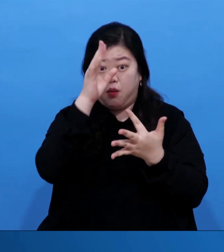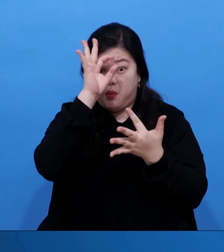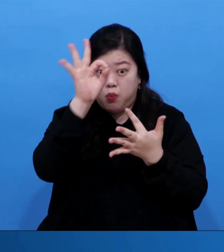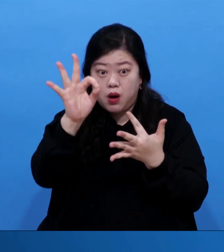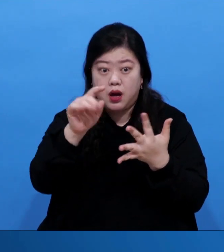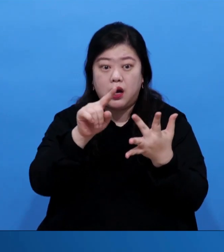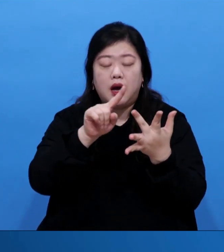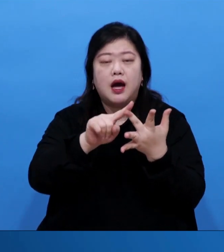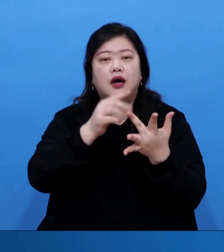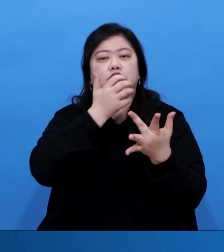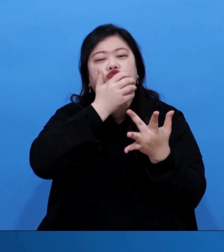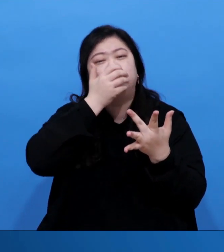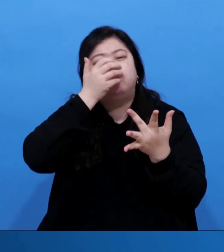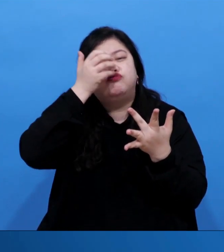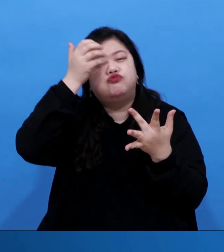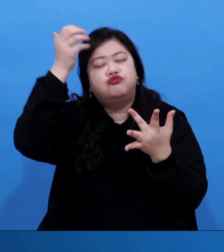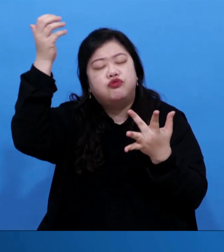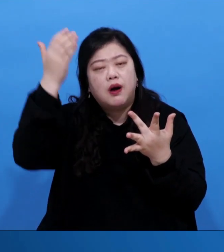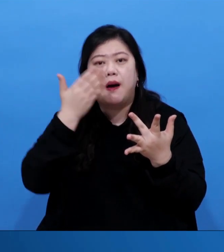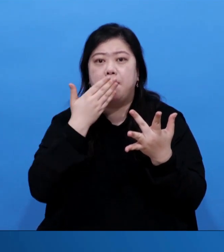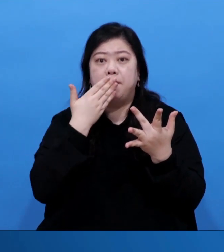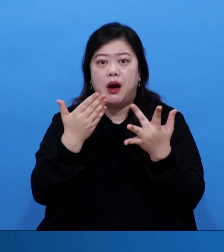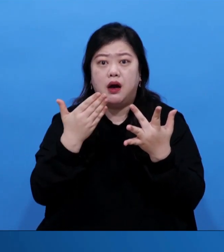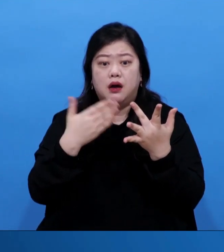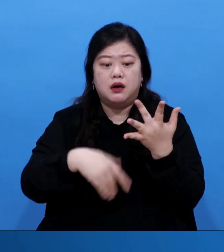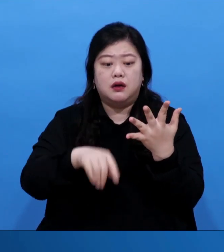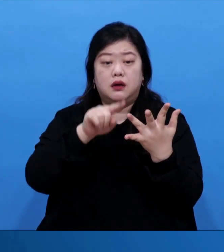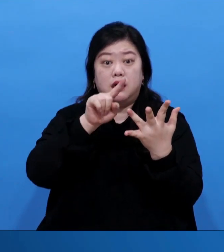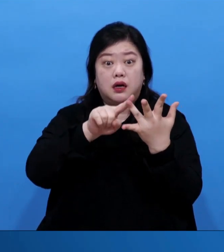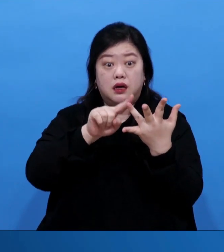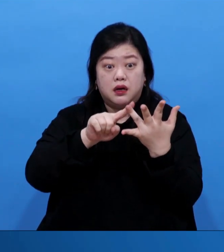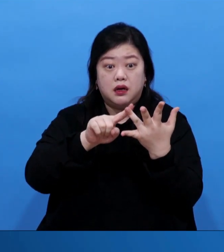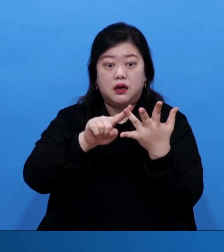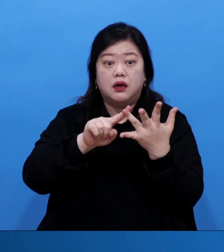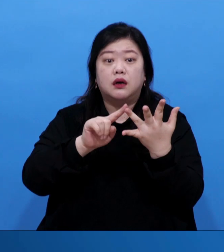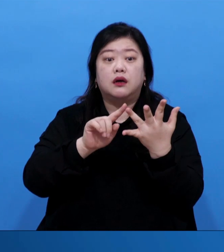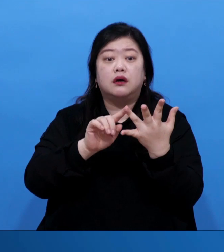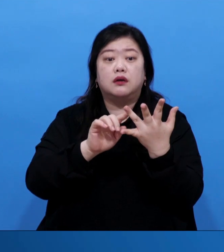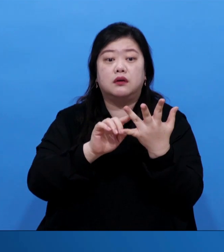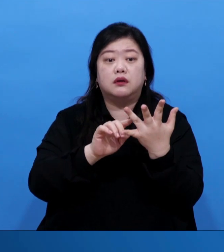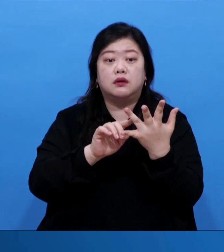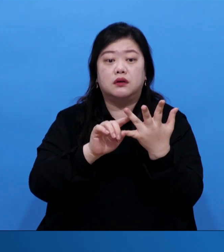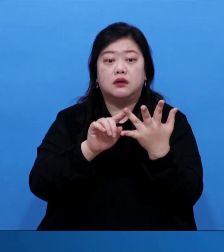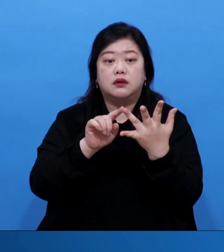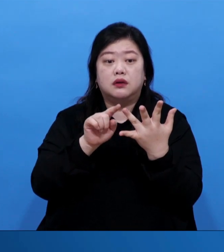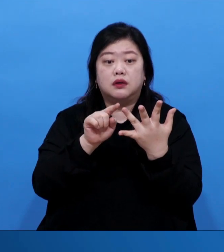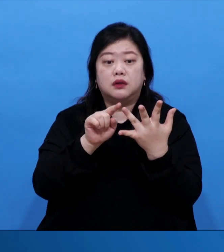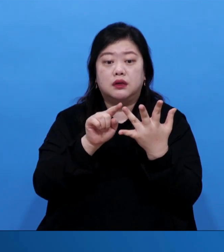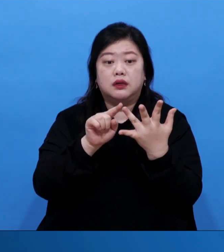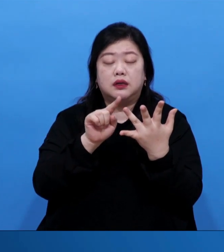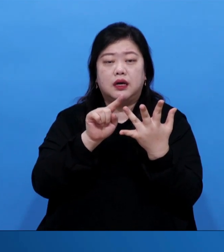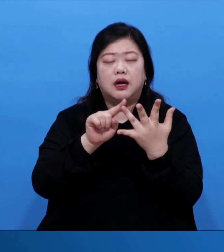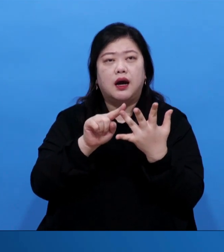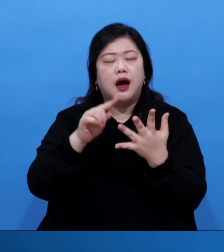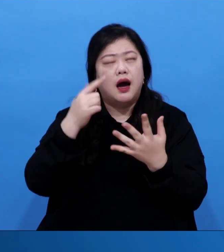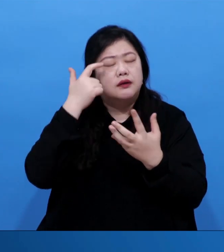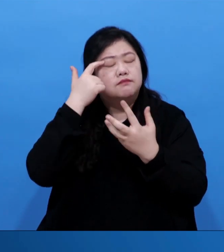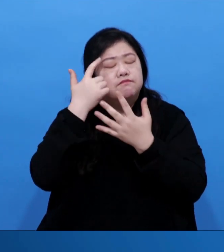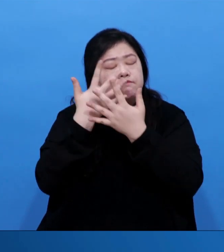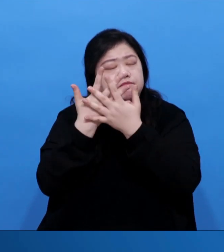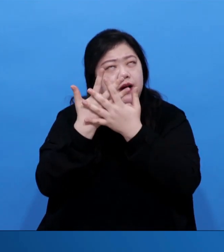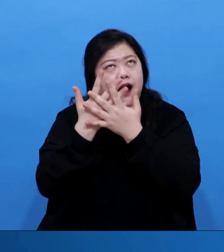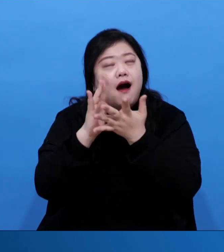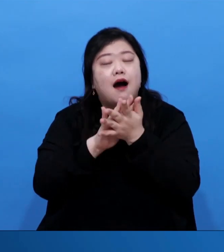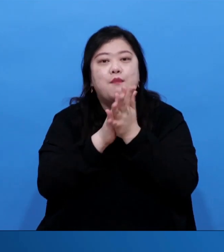the vision and covenant given by God. 그럼 우리에게 변화가 있나 있어요. And now change begins to take place in us. 그게 이미지입니다. That is image.